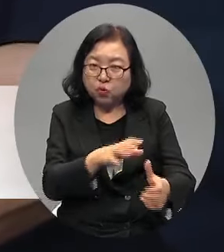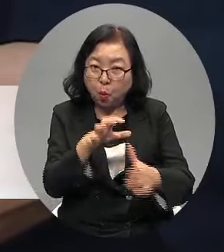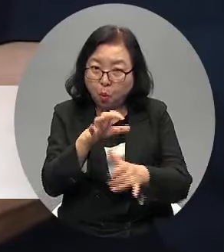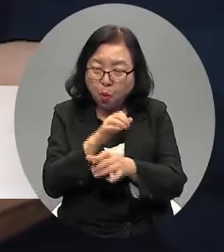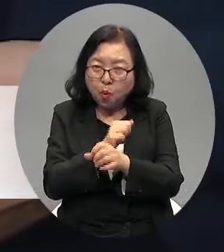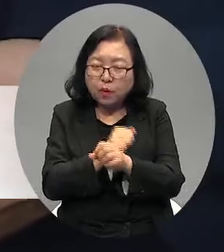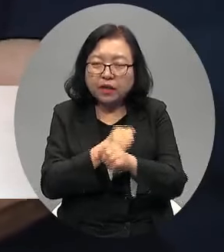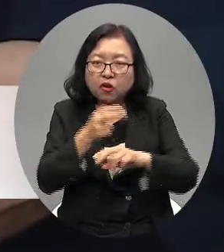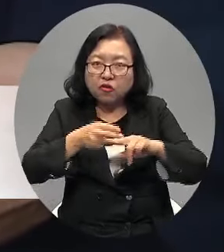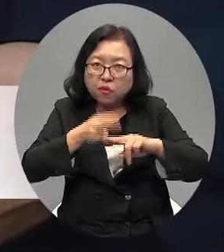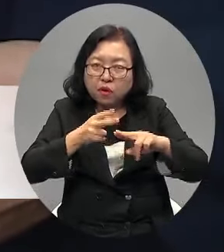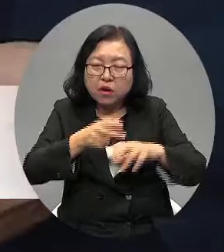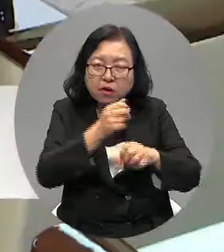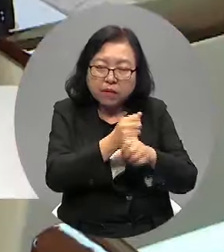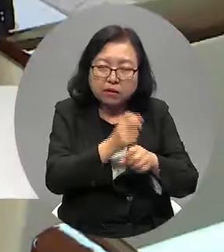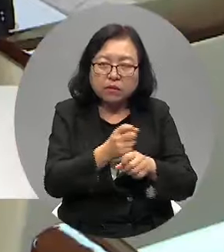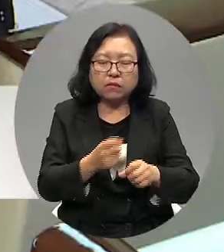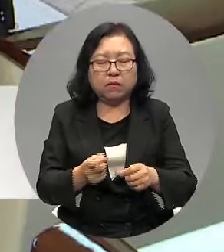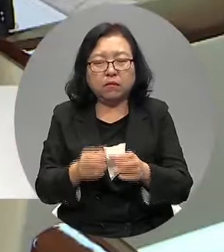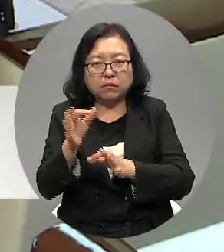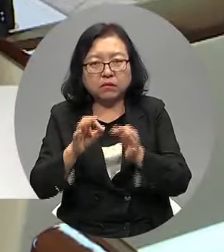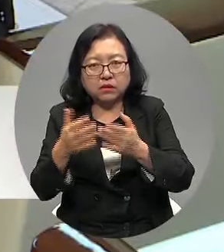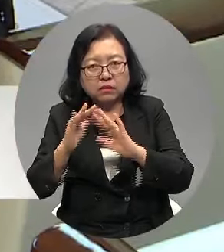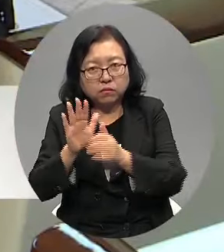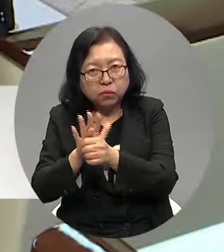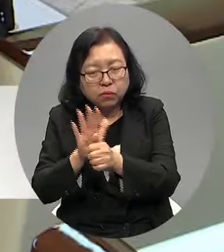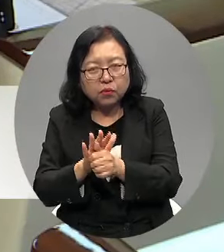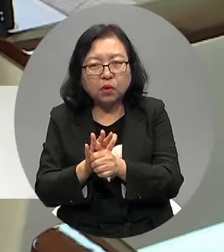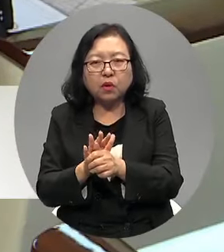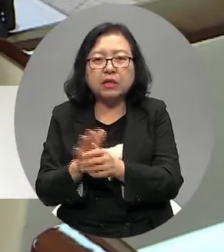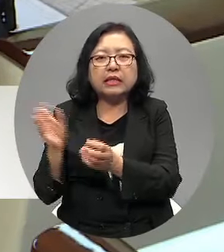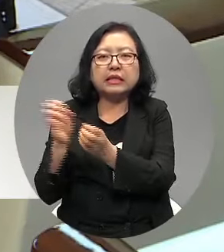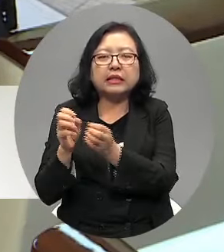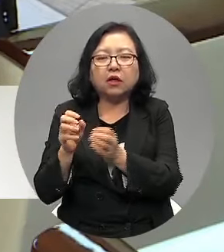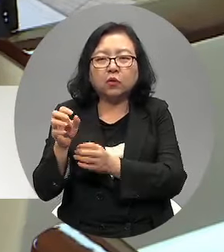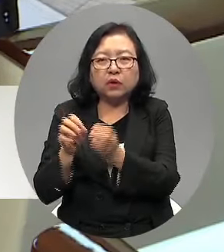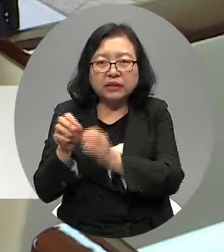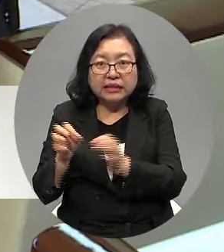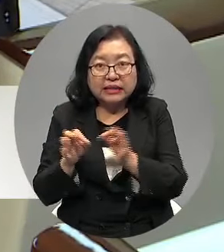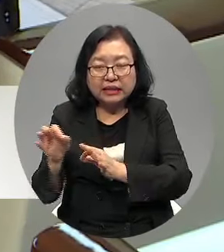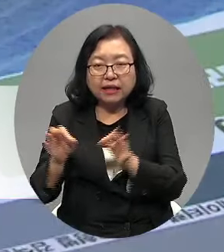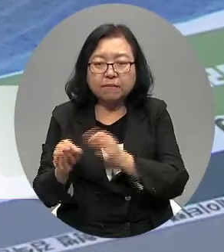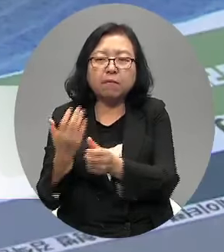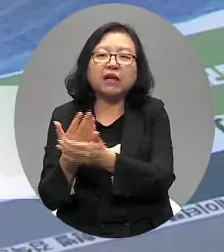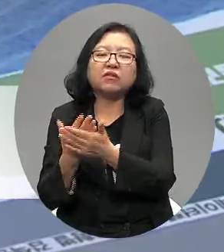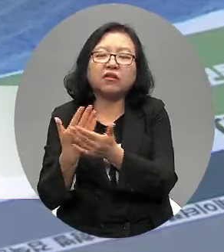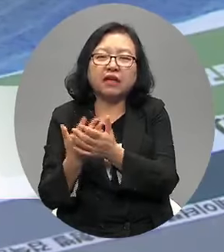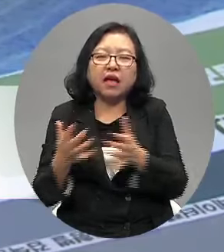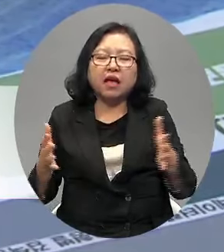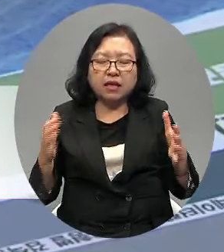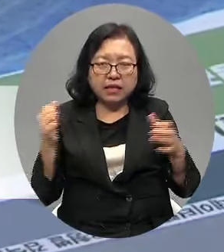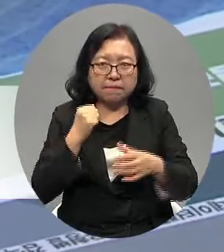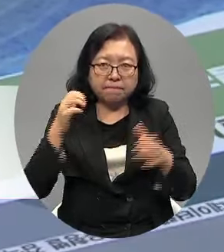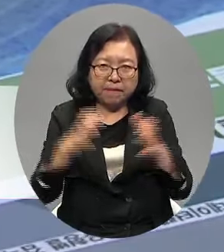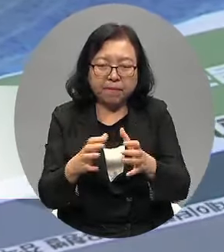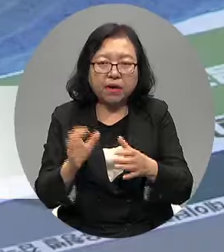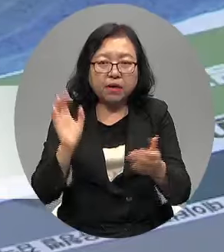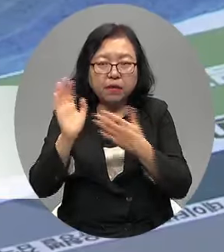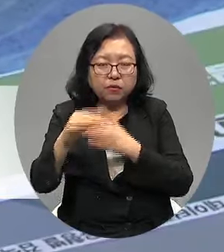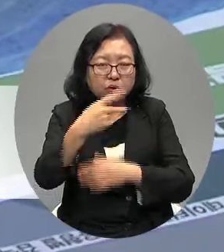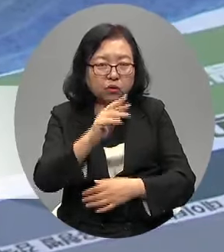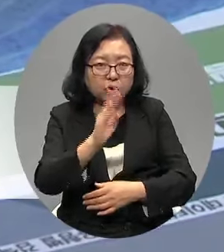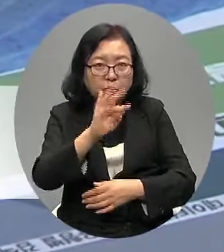외식 창업 지원, 전통시장 활성화에 힘을 모으기로 했습니다. 앞서 더본 코리아가 추진한